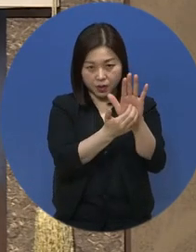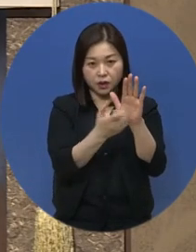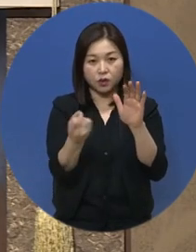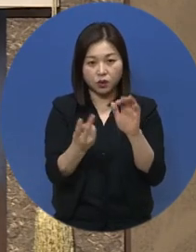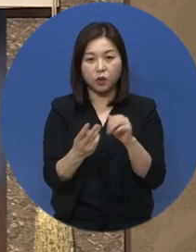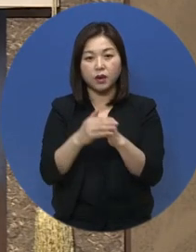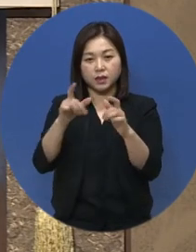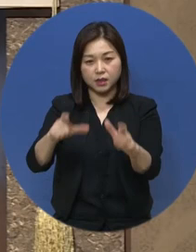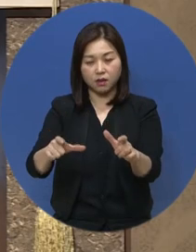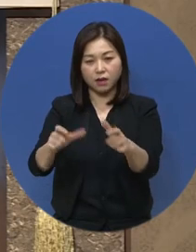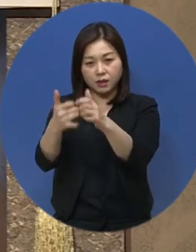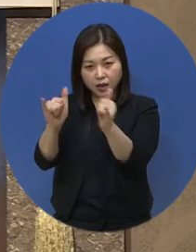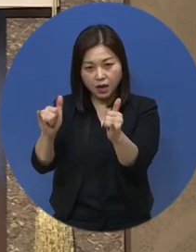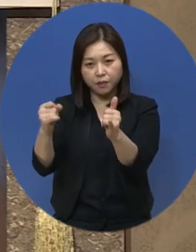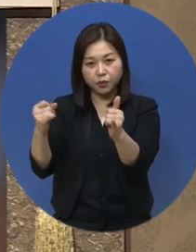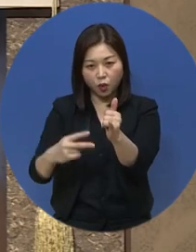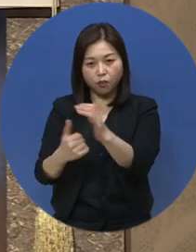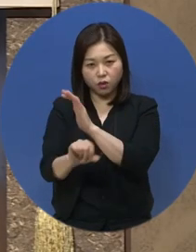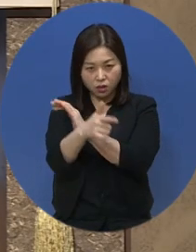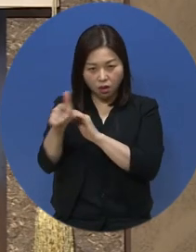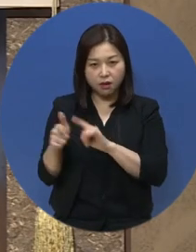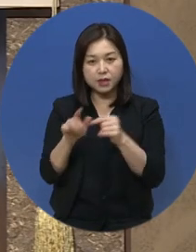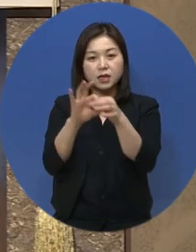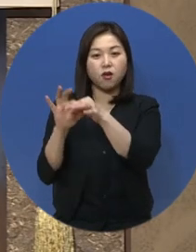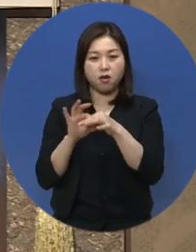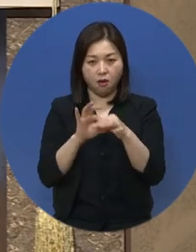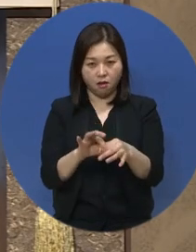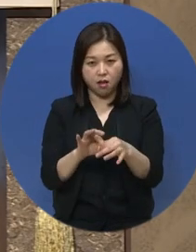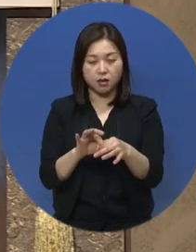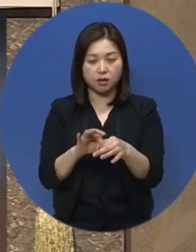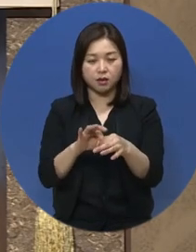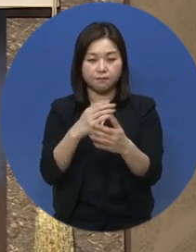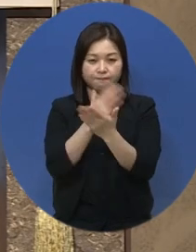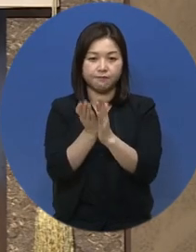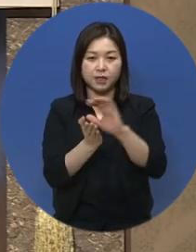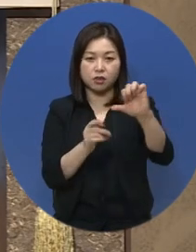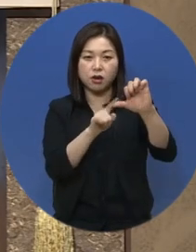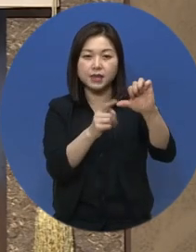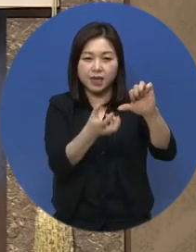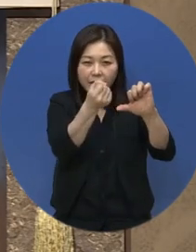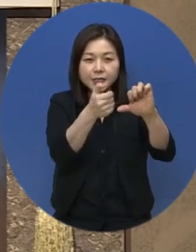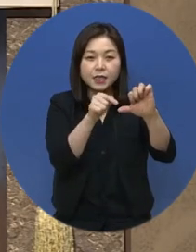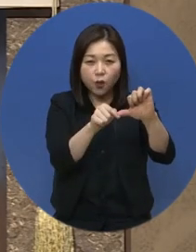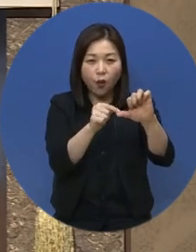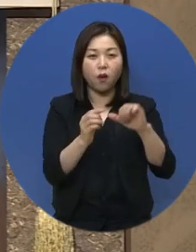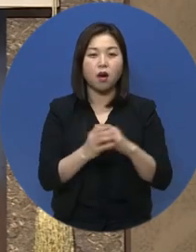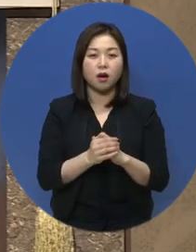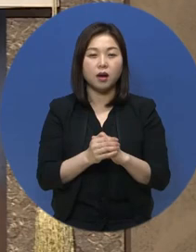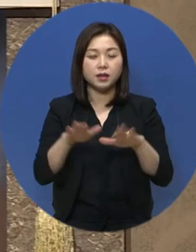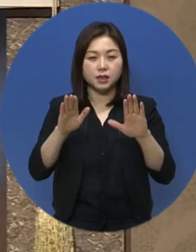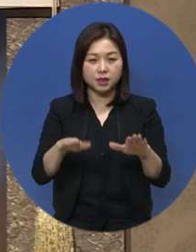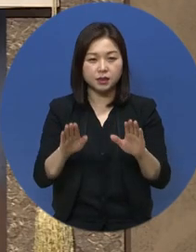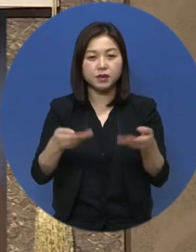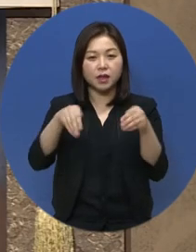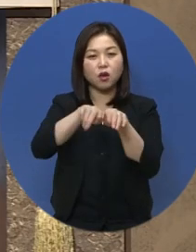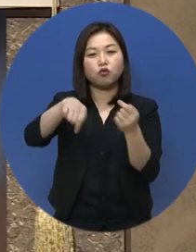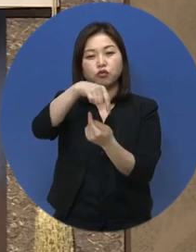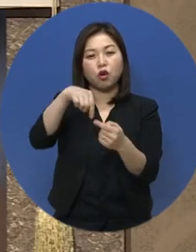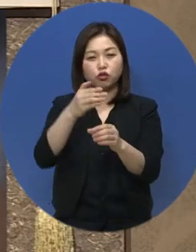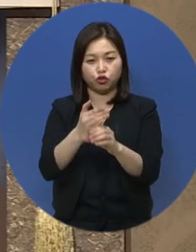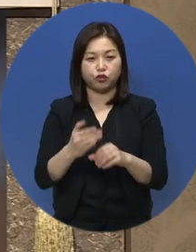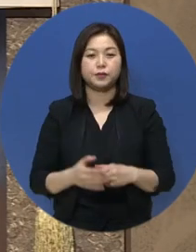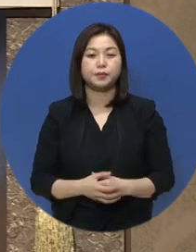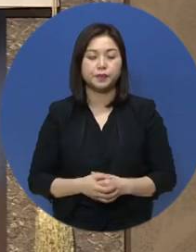물적 자원들을 연계하는 그런 지역사회 연계라는 다섯 가지 꼭지를 가지고 지역아동센터가 운영이 되고 있어요. 이외에도 이제